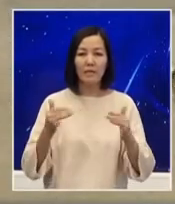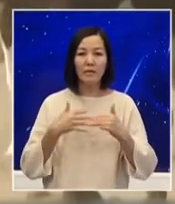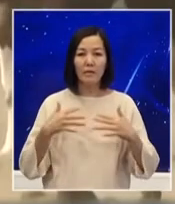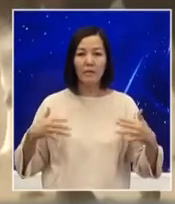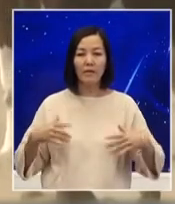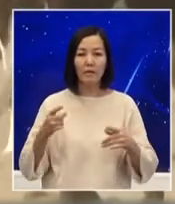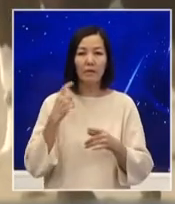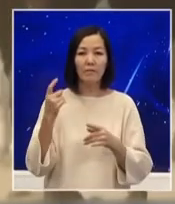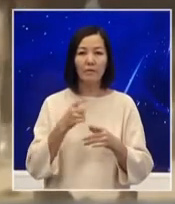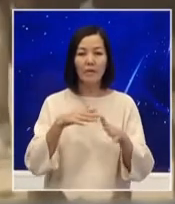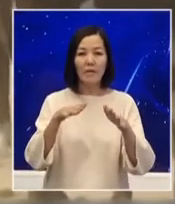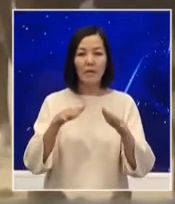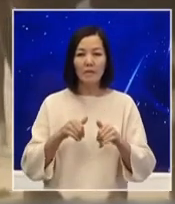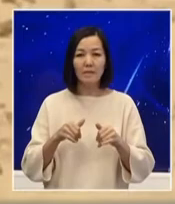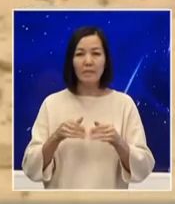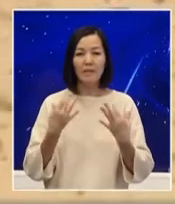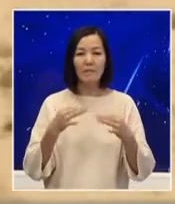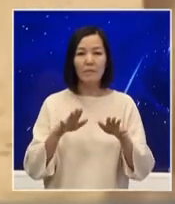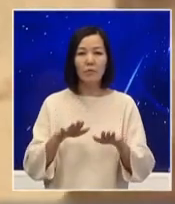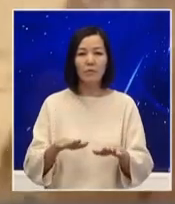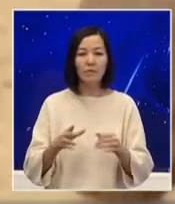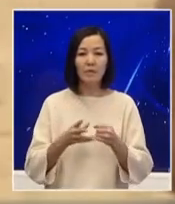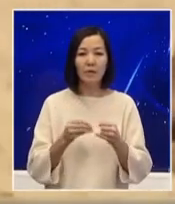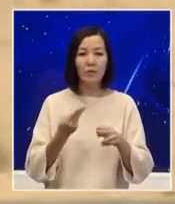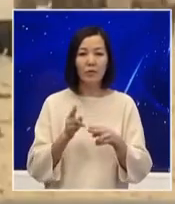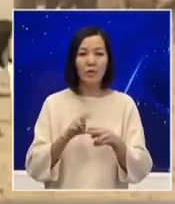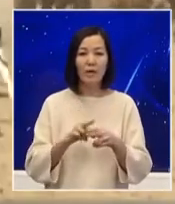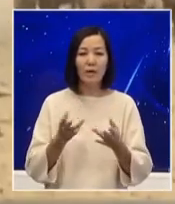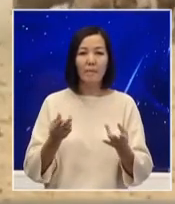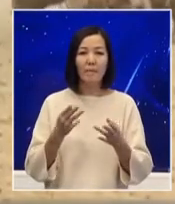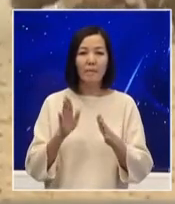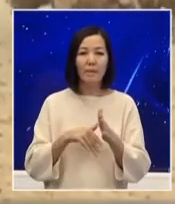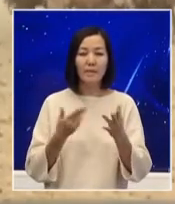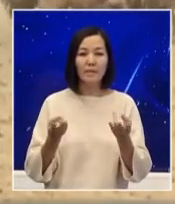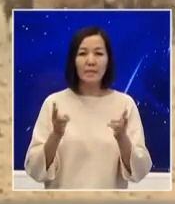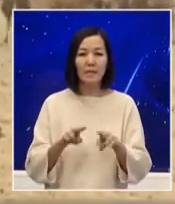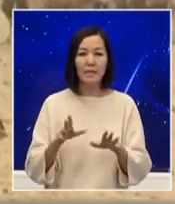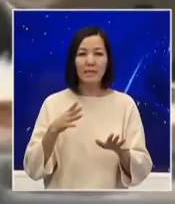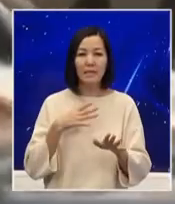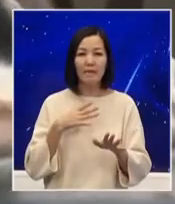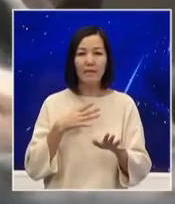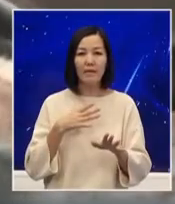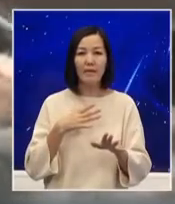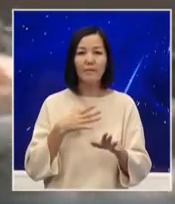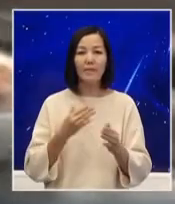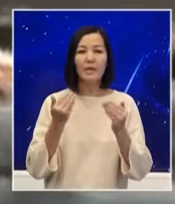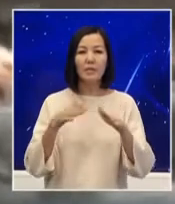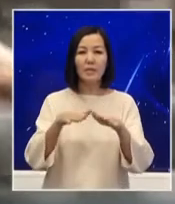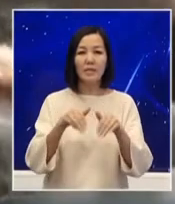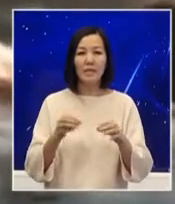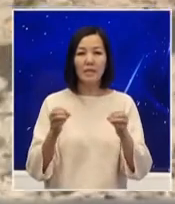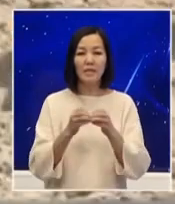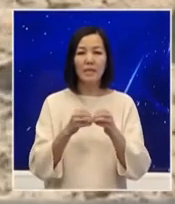животноводства, и изымают неиспользуемые участки земли, которые без дела простаивали годами. В процессе инвентаризации изъяты и